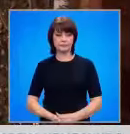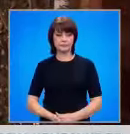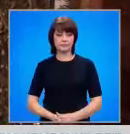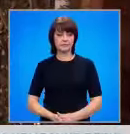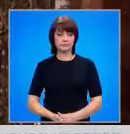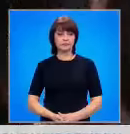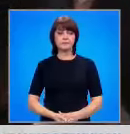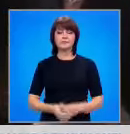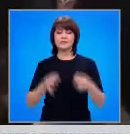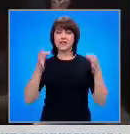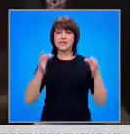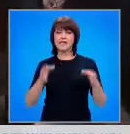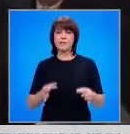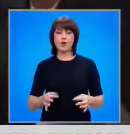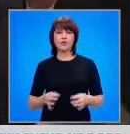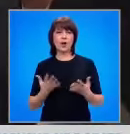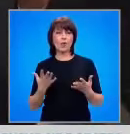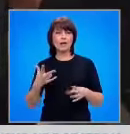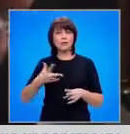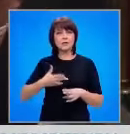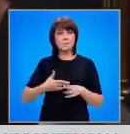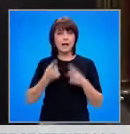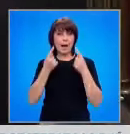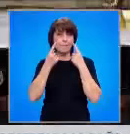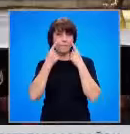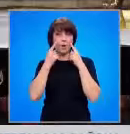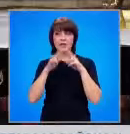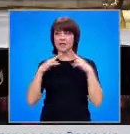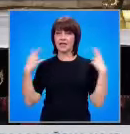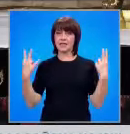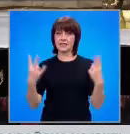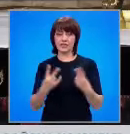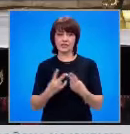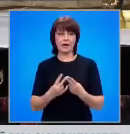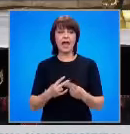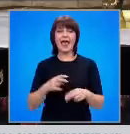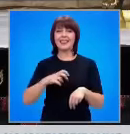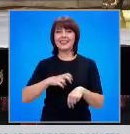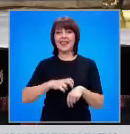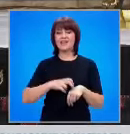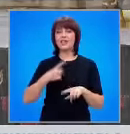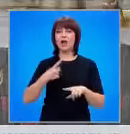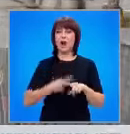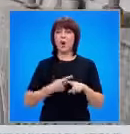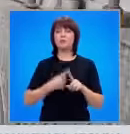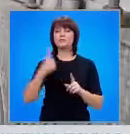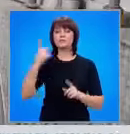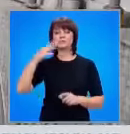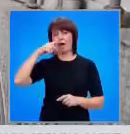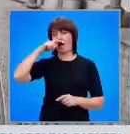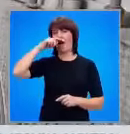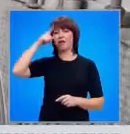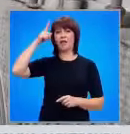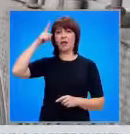Изпираща дъха церемония, която прикова погледите на света. Службата ръководи преподобния Дейвид Хойл, главният свещеник на Уестминстърското